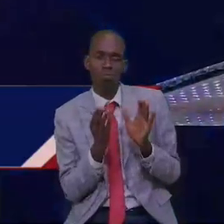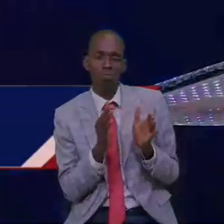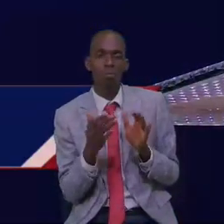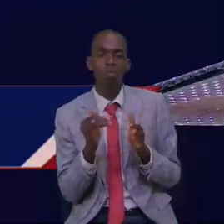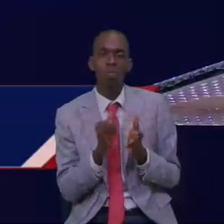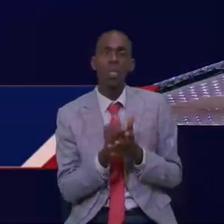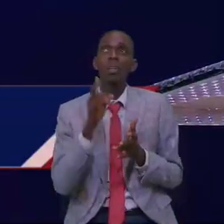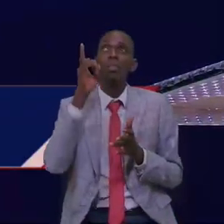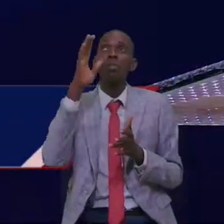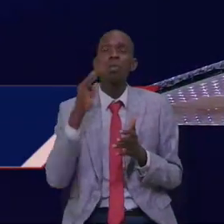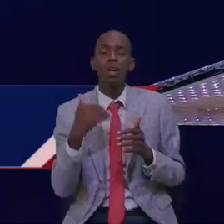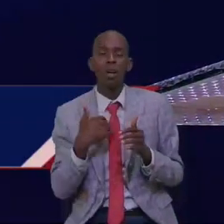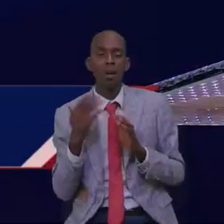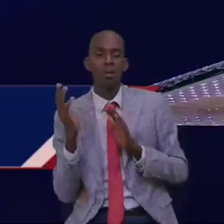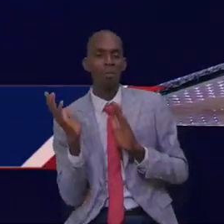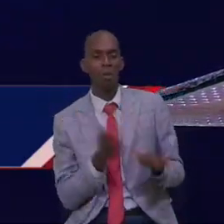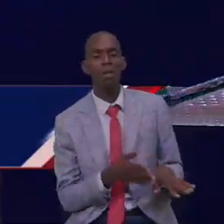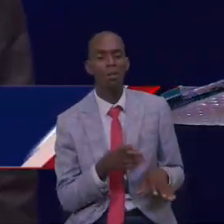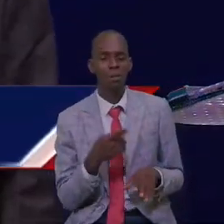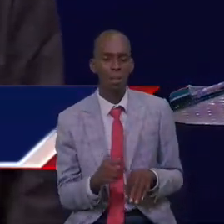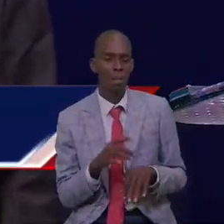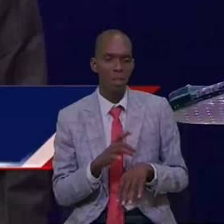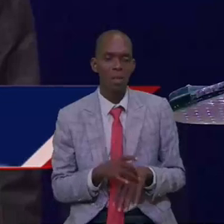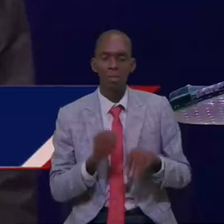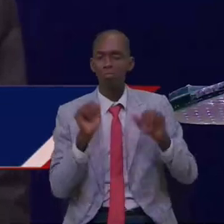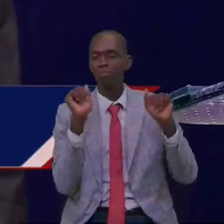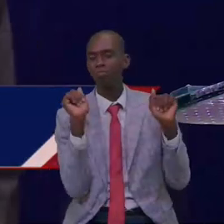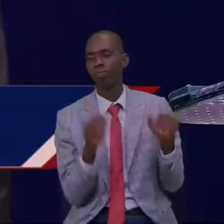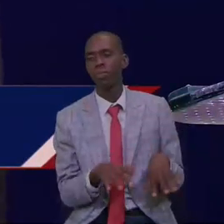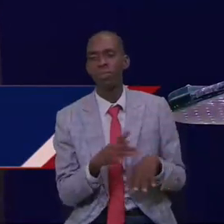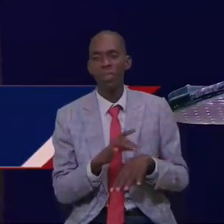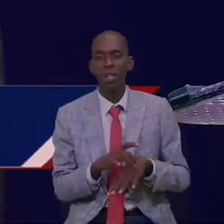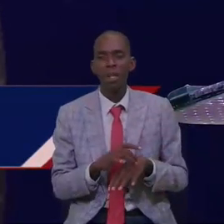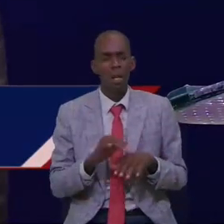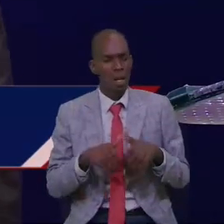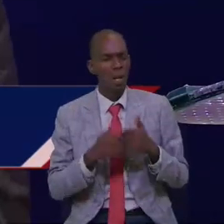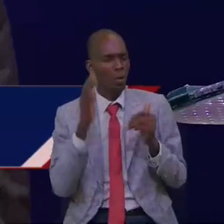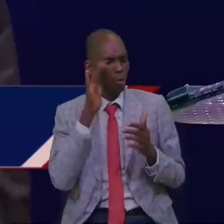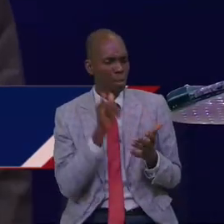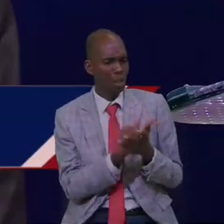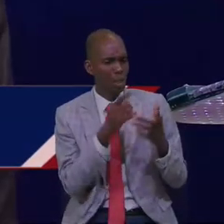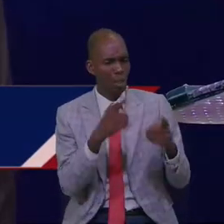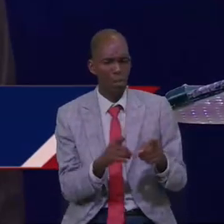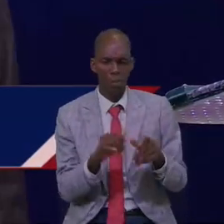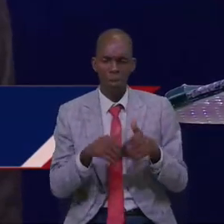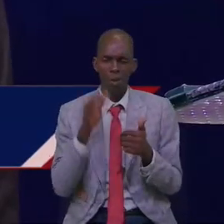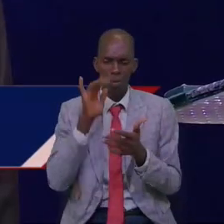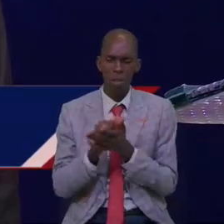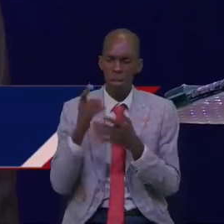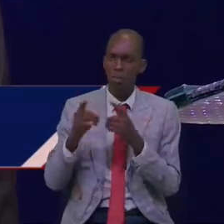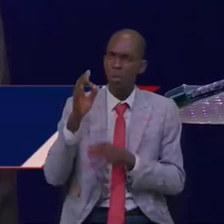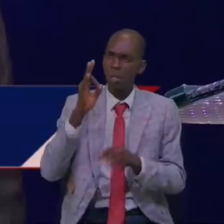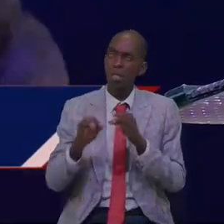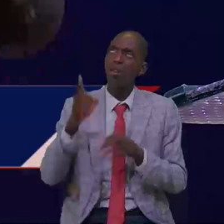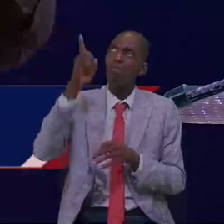a abandonné la terre, comment de pareilles choses peuvent se produire si Dieu est vivant?